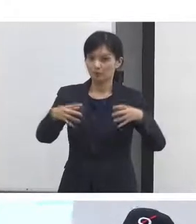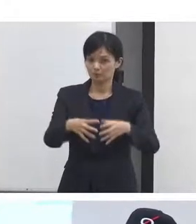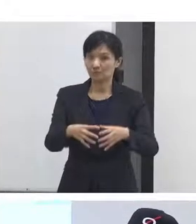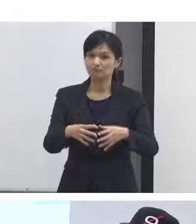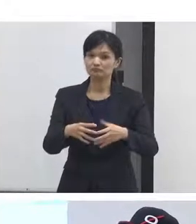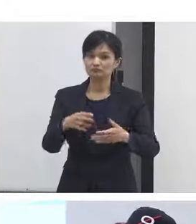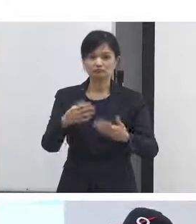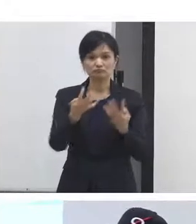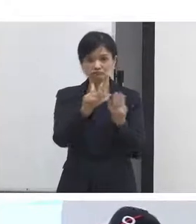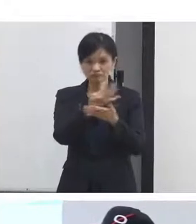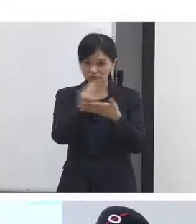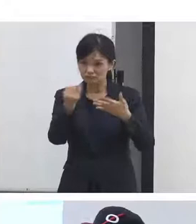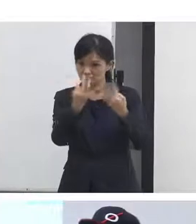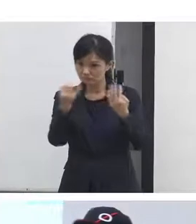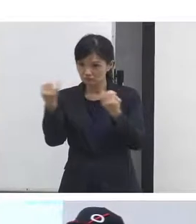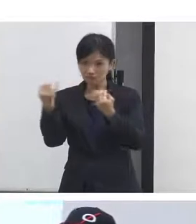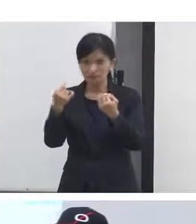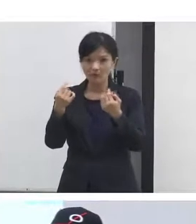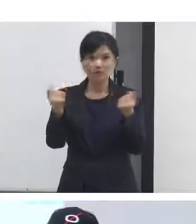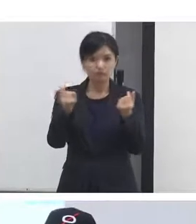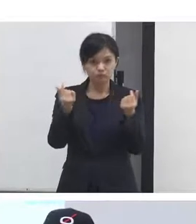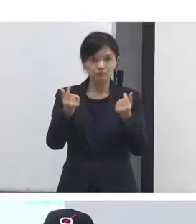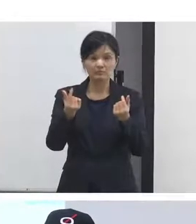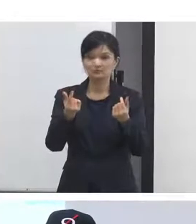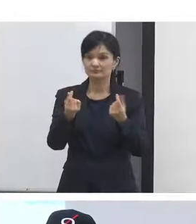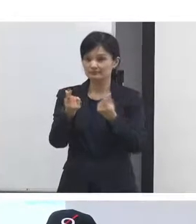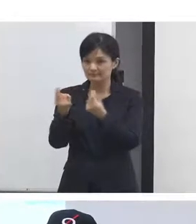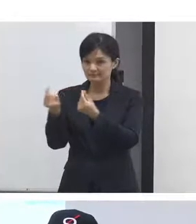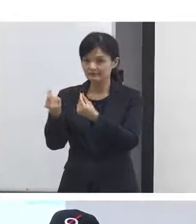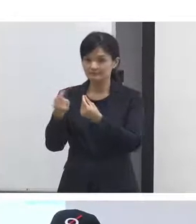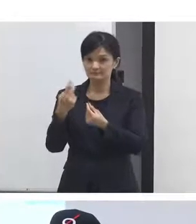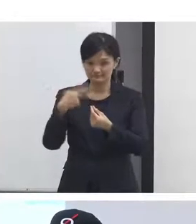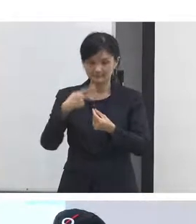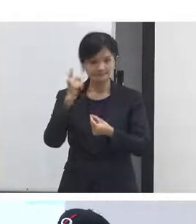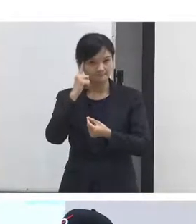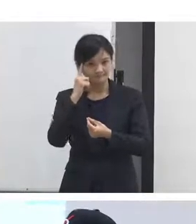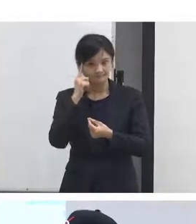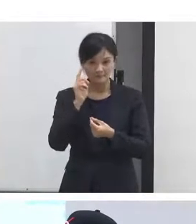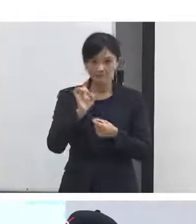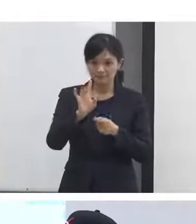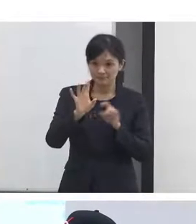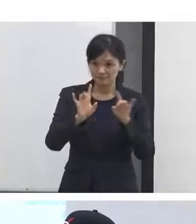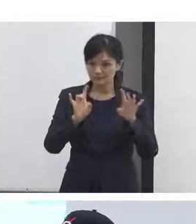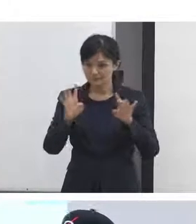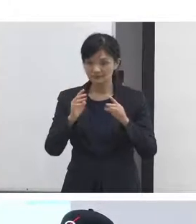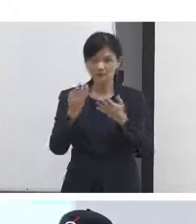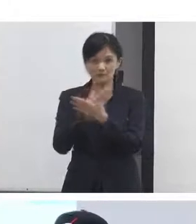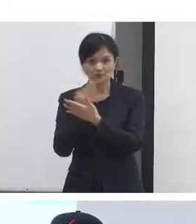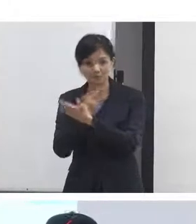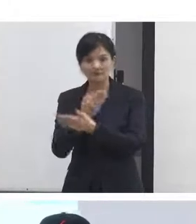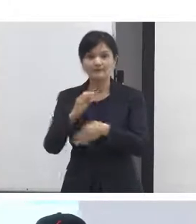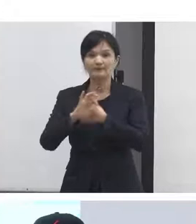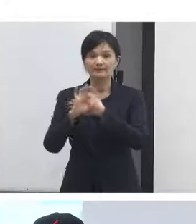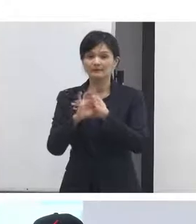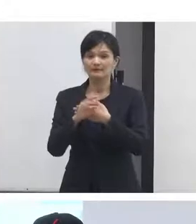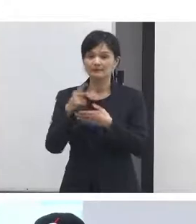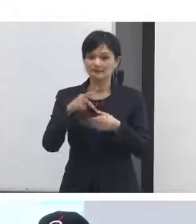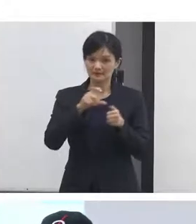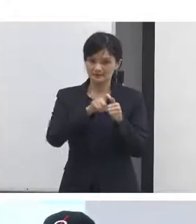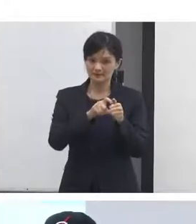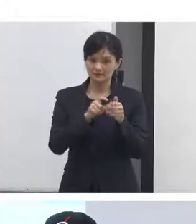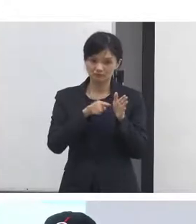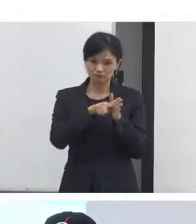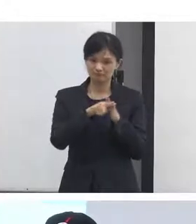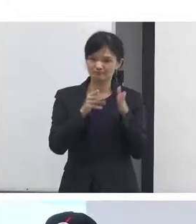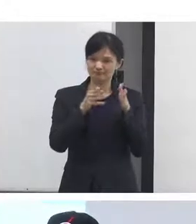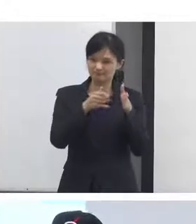改，可能换一个议题去关心。那主要的差异只在于说，我持续在关心这些议题，然后去深入到议题里面去